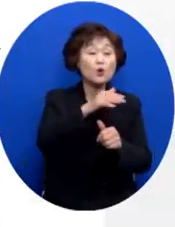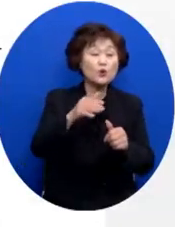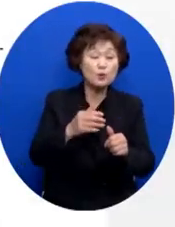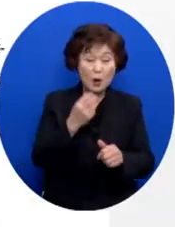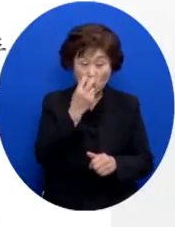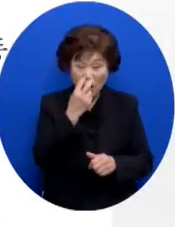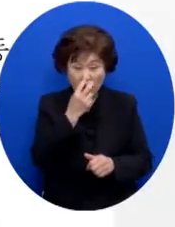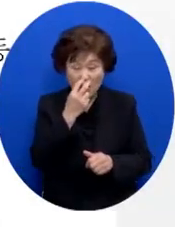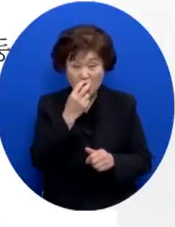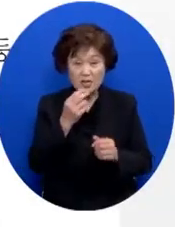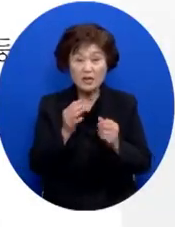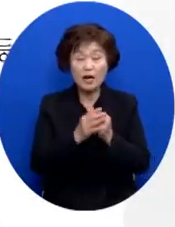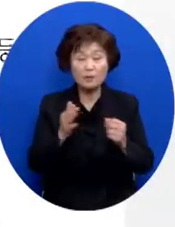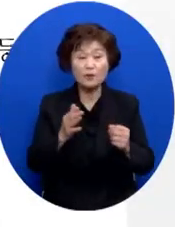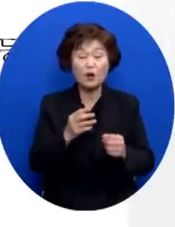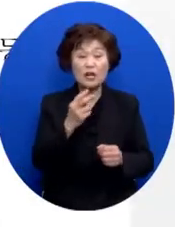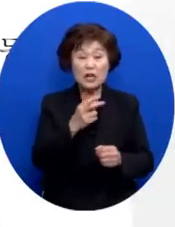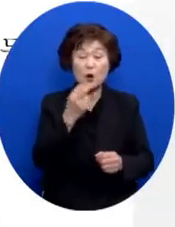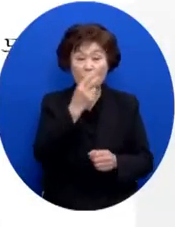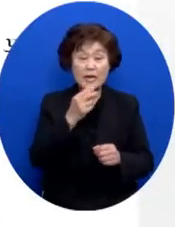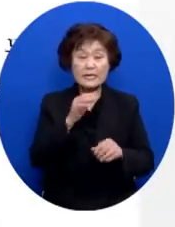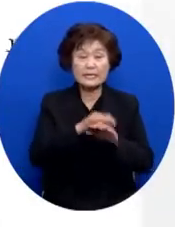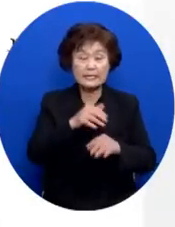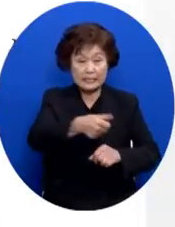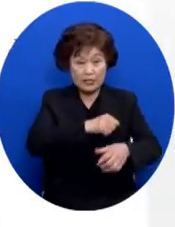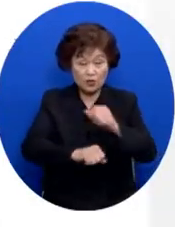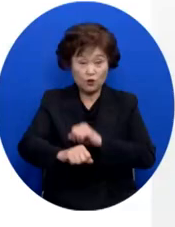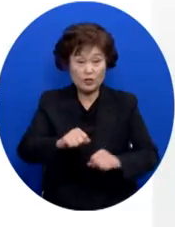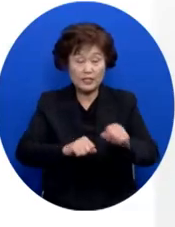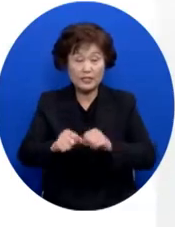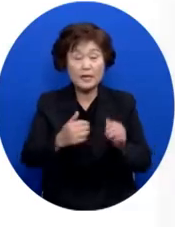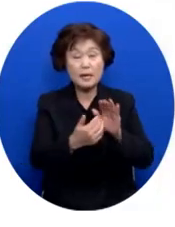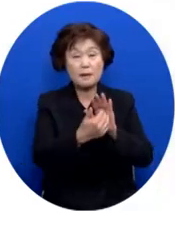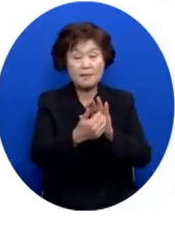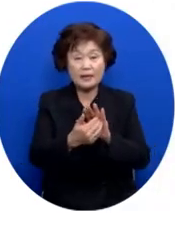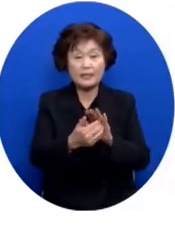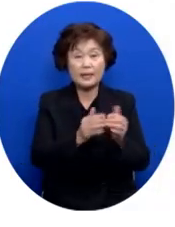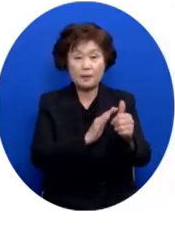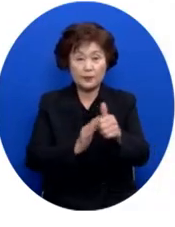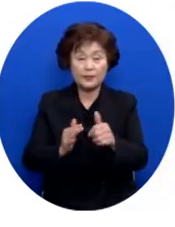제시하면서 관리 방법을 적극적으로 실천해 방제 효과를 높이길 바란다고 전했습니다.